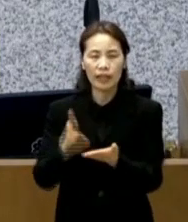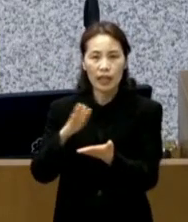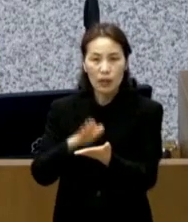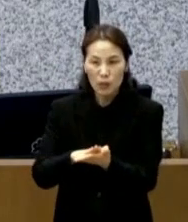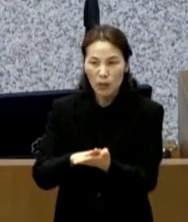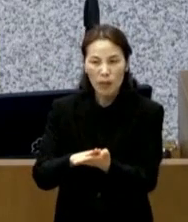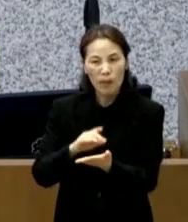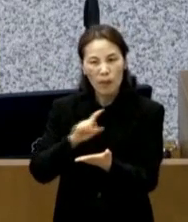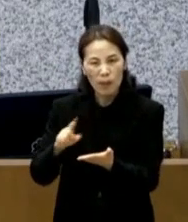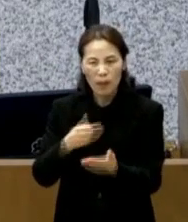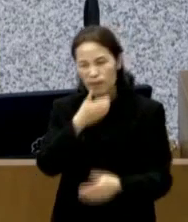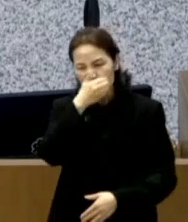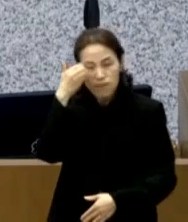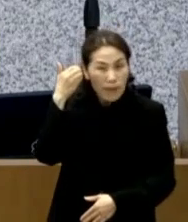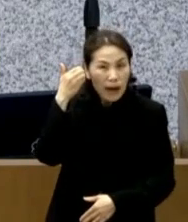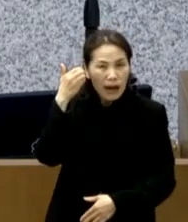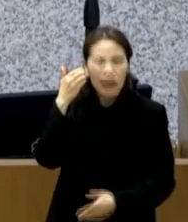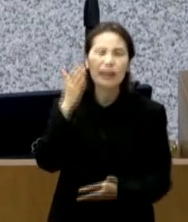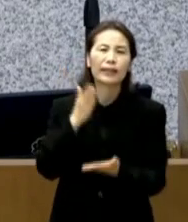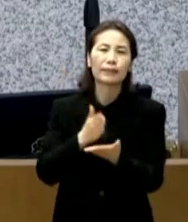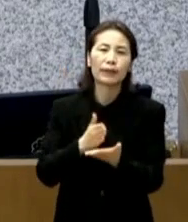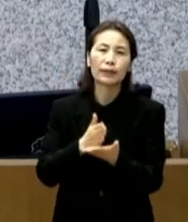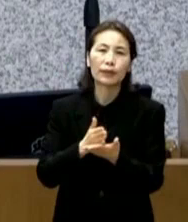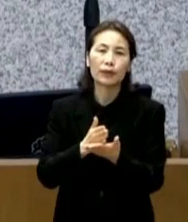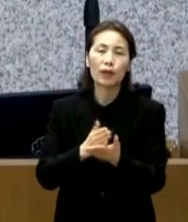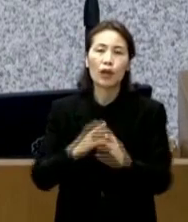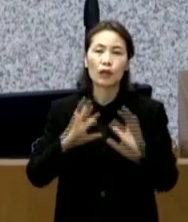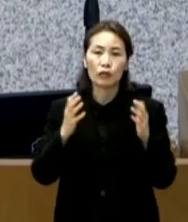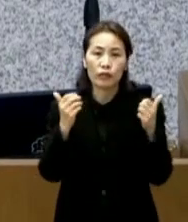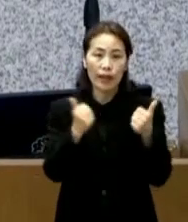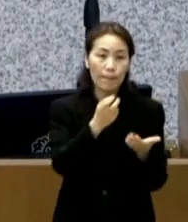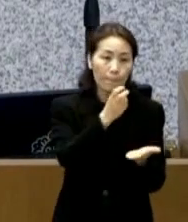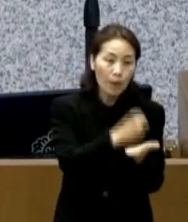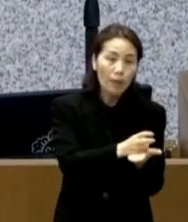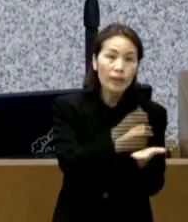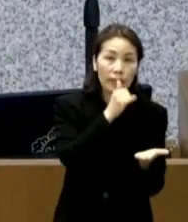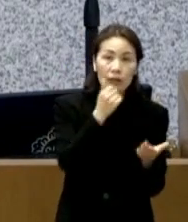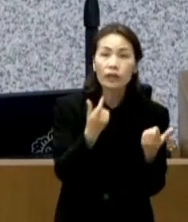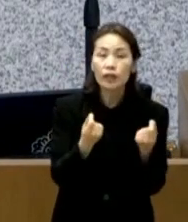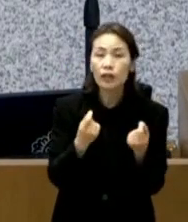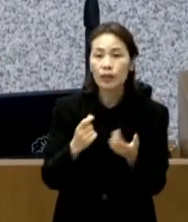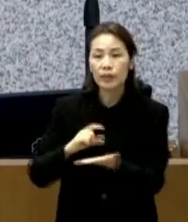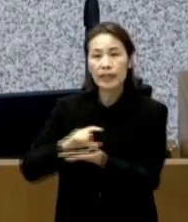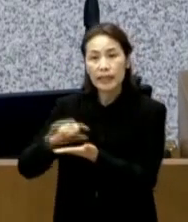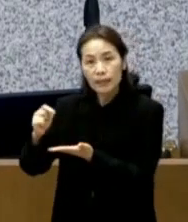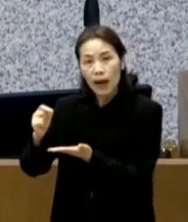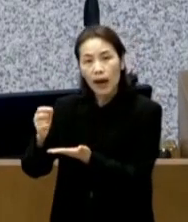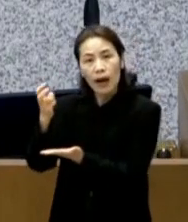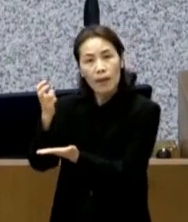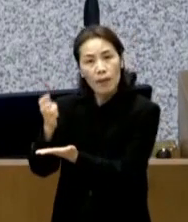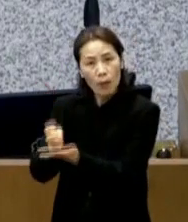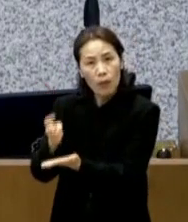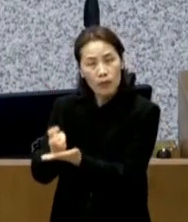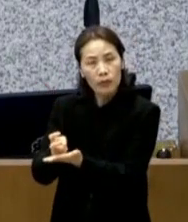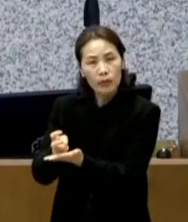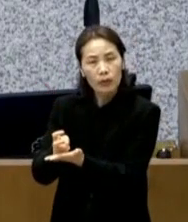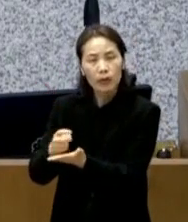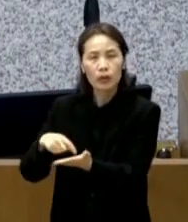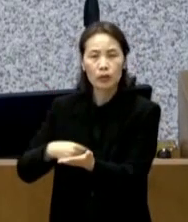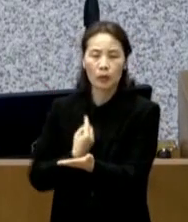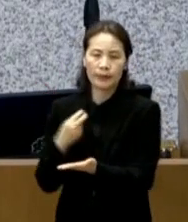더는 외면해서는 안 됩니다. 국회법이 있듯이 이제 지방의회도 독립적 법률을